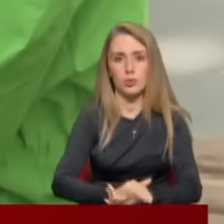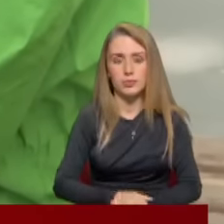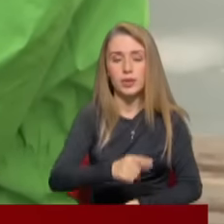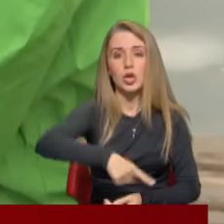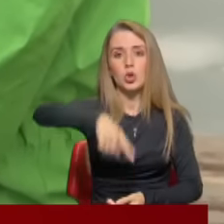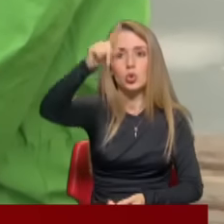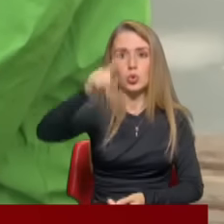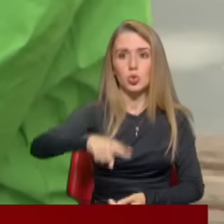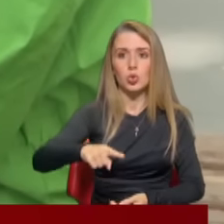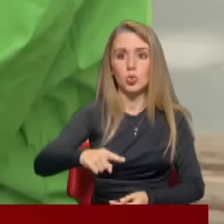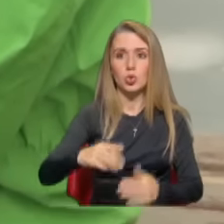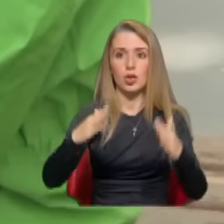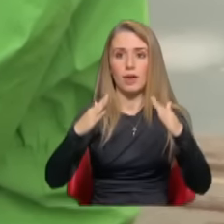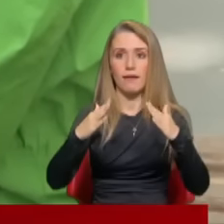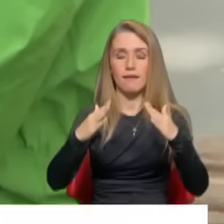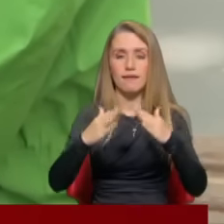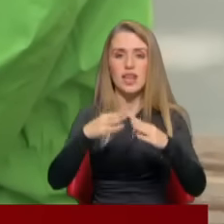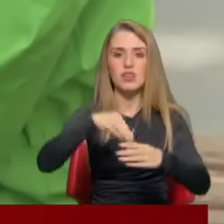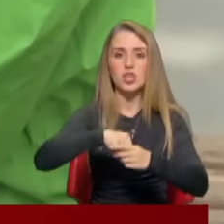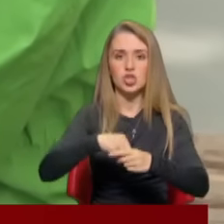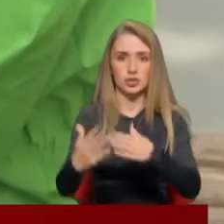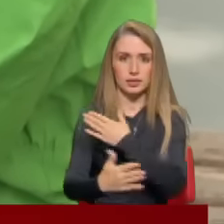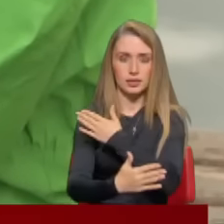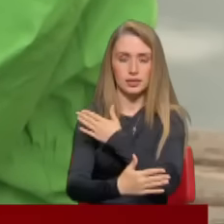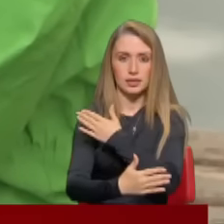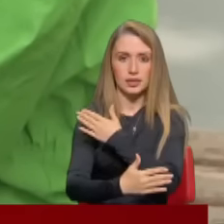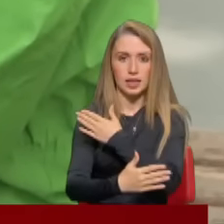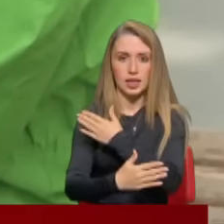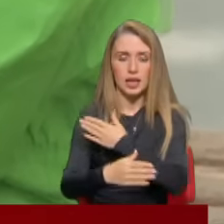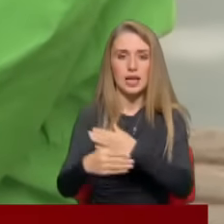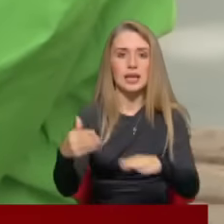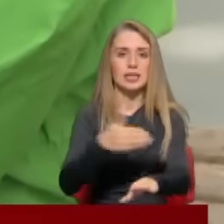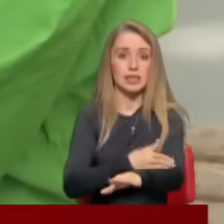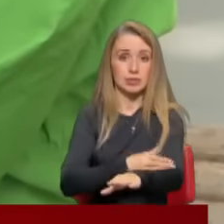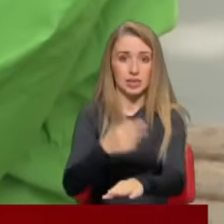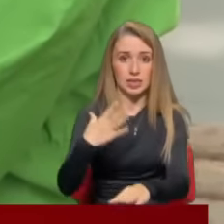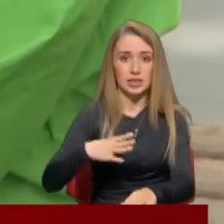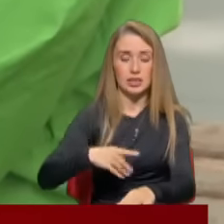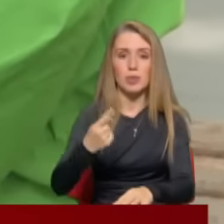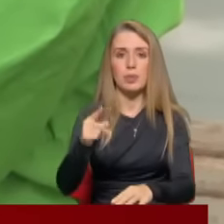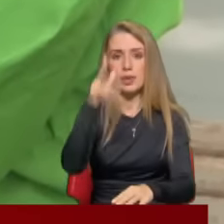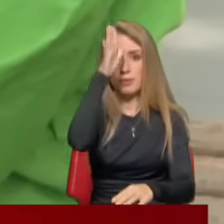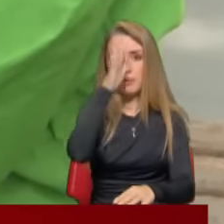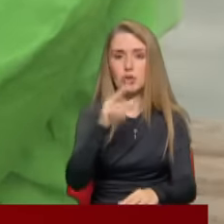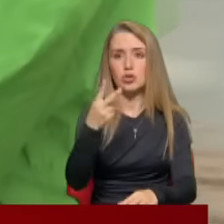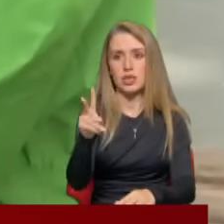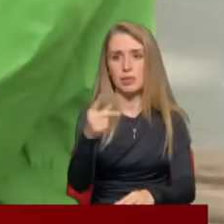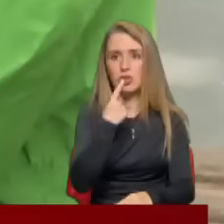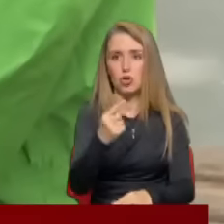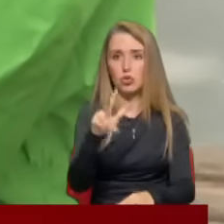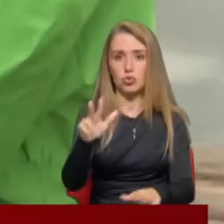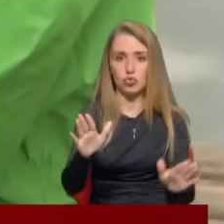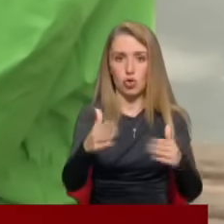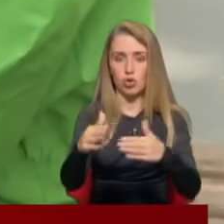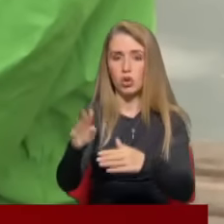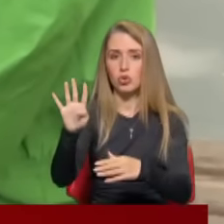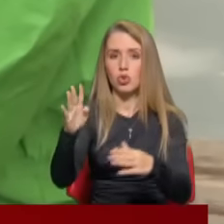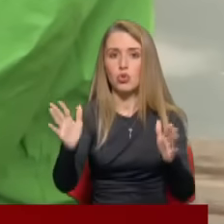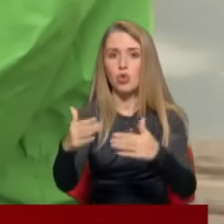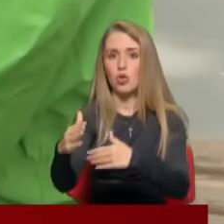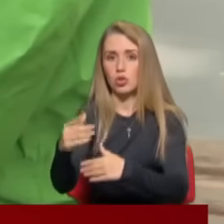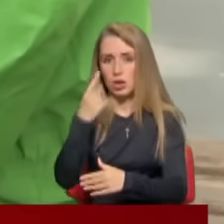Günlük eve yardımcı bir kişiyi talep ettiğinizde bile 1500-2000 liralardan bahsediyoruz. 3 oda ya da 4 oda bir salon,